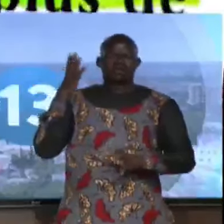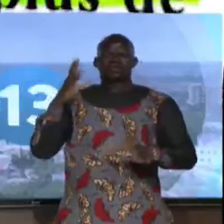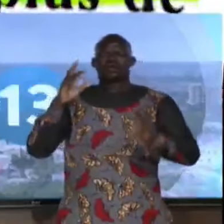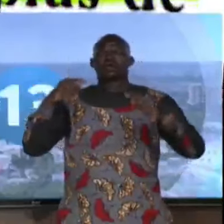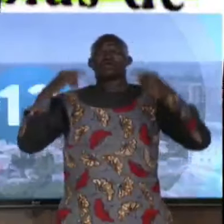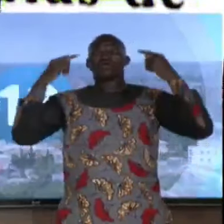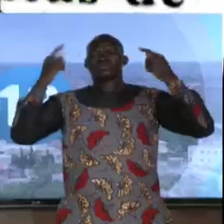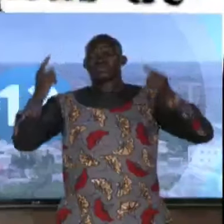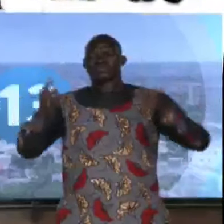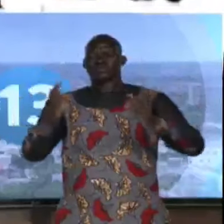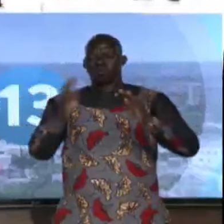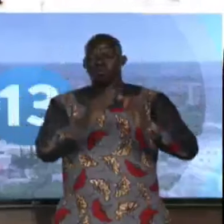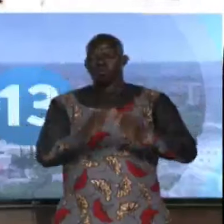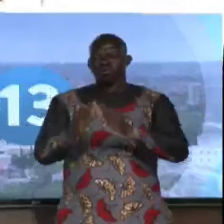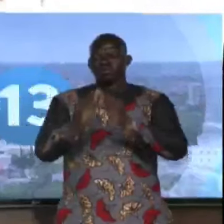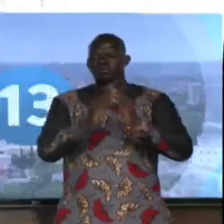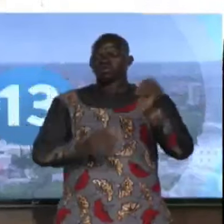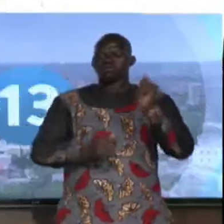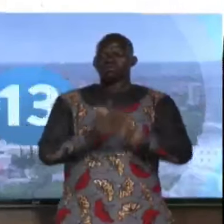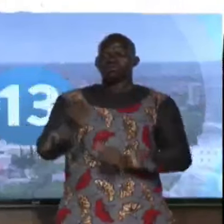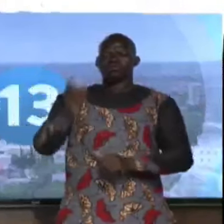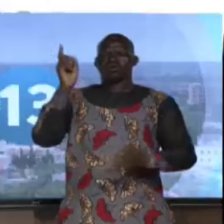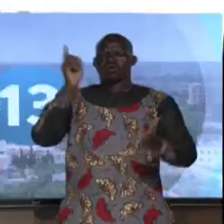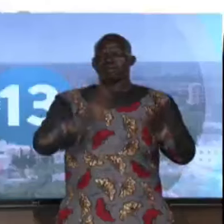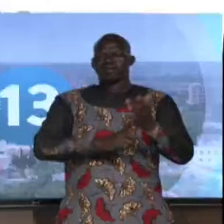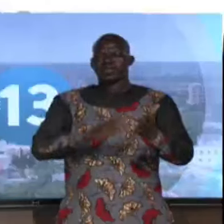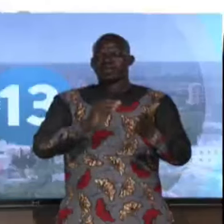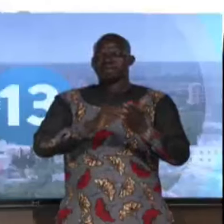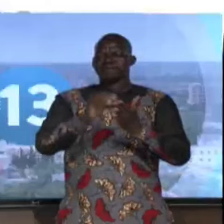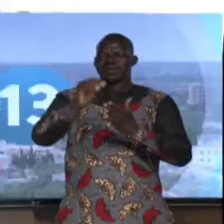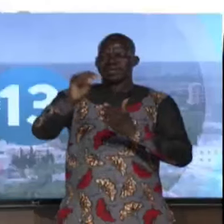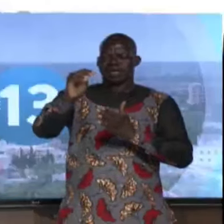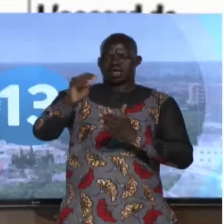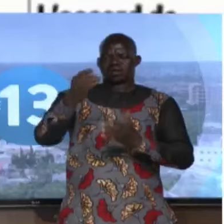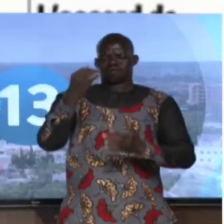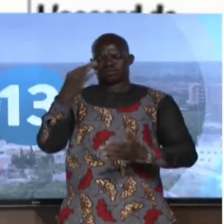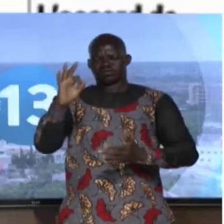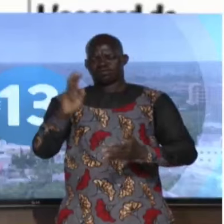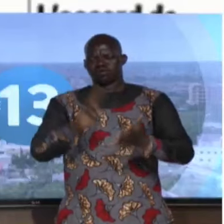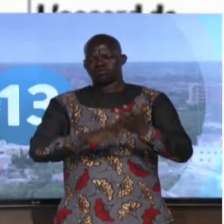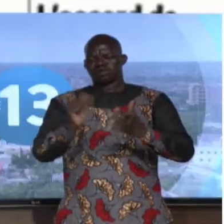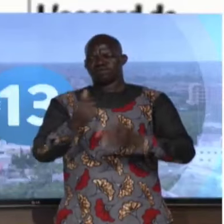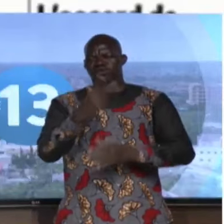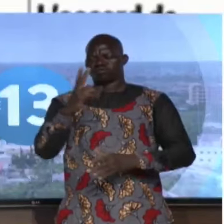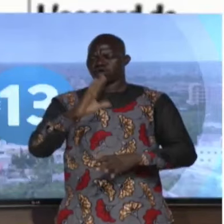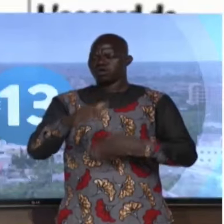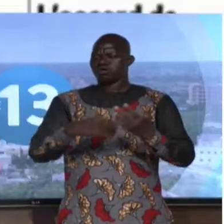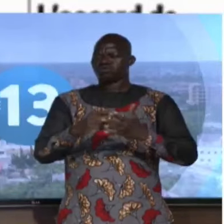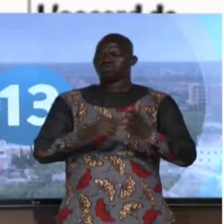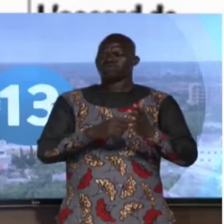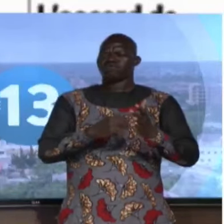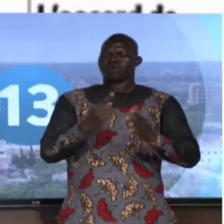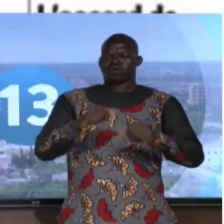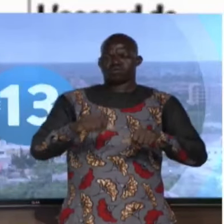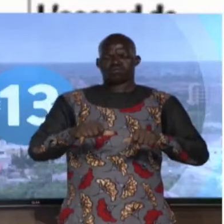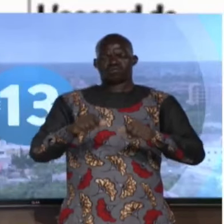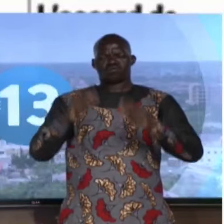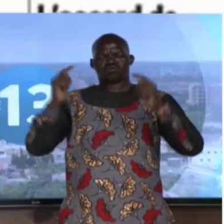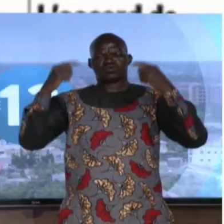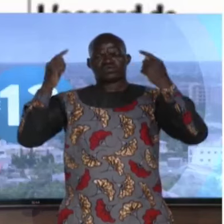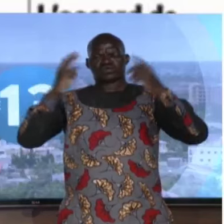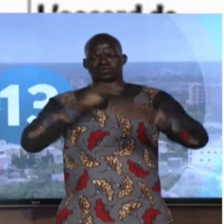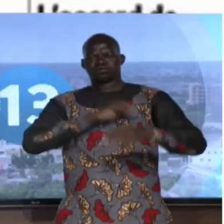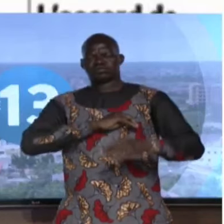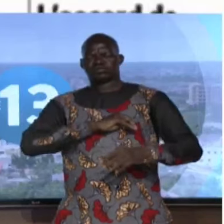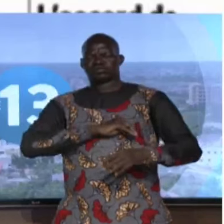l'espoir de mobiliser plus de 1000 milliards de francs Cfa en 2023 toutefois pour réussir cette mission le journal de